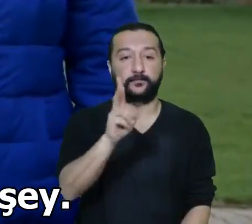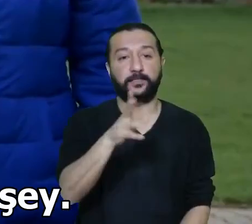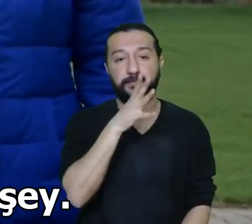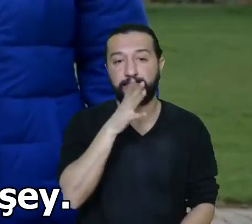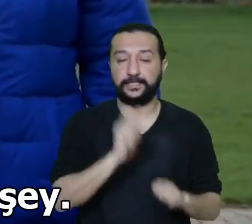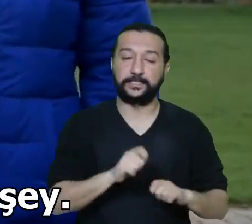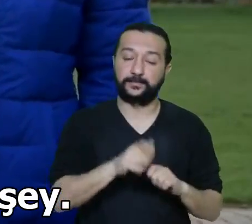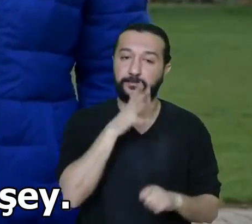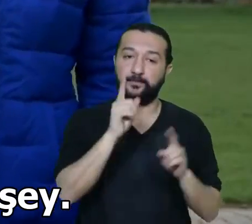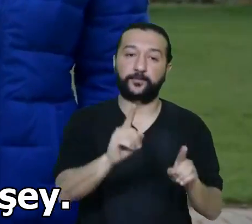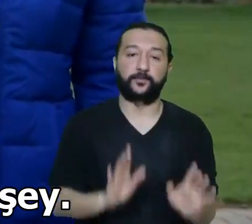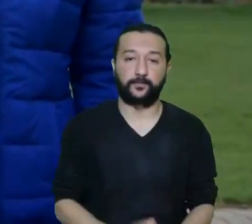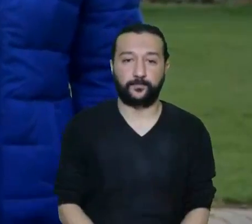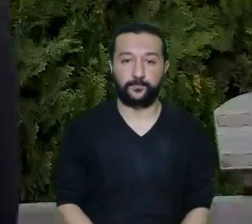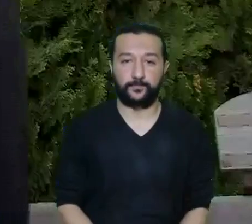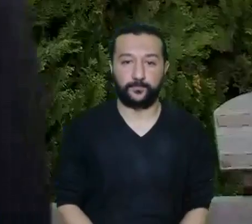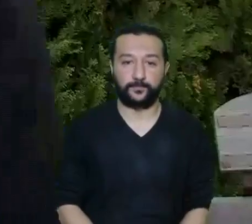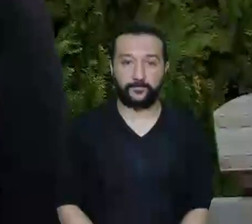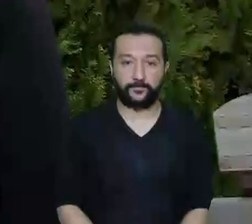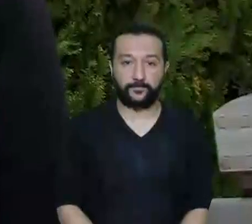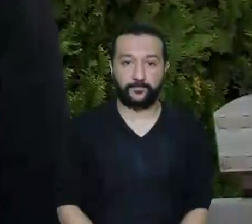senin insanlığınla ilgili bir şey.